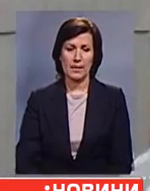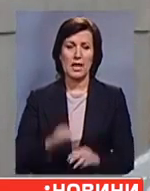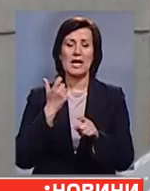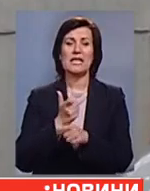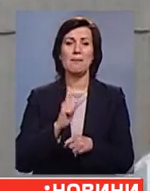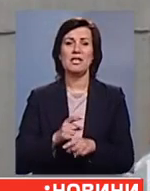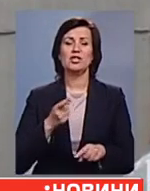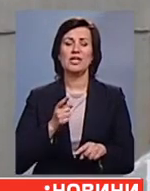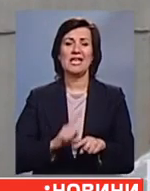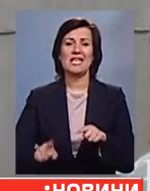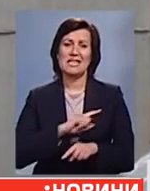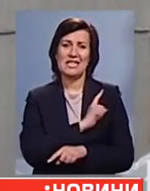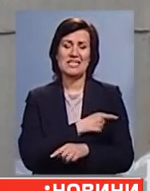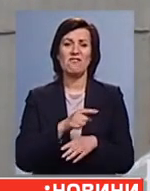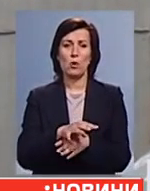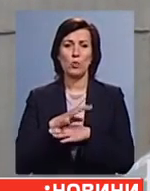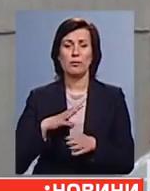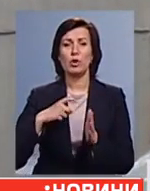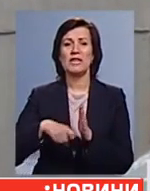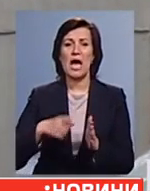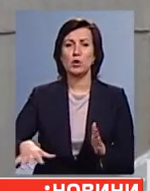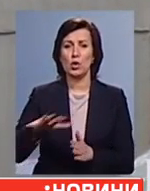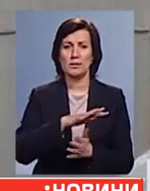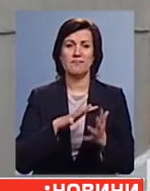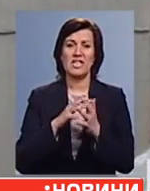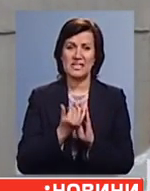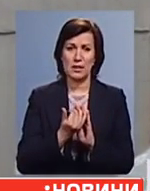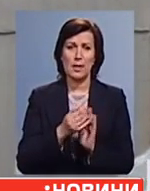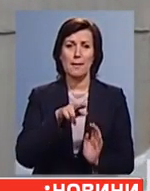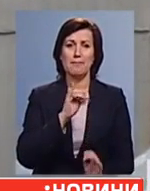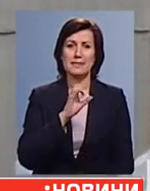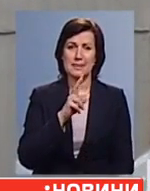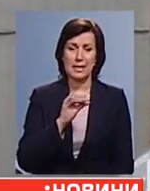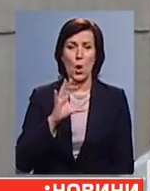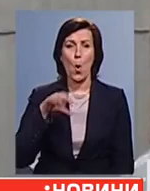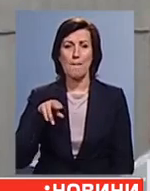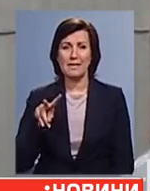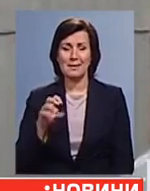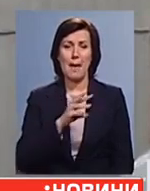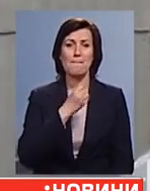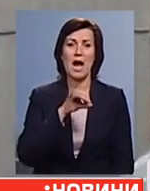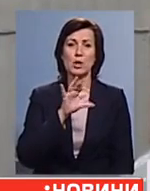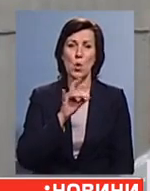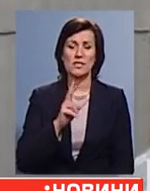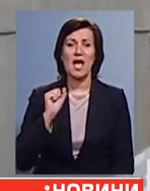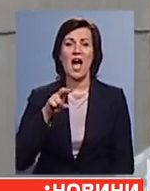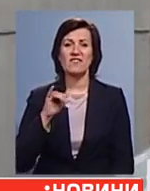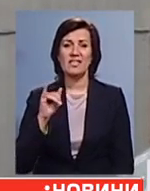Найбільш інтенсивні обстріли відбулися на Донеччині, в районі населених пунктів Піски, Опитне, Майорськ та